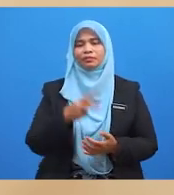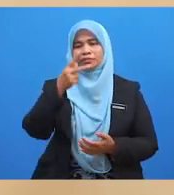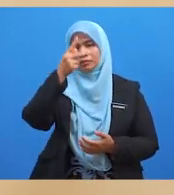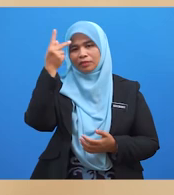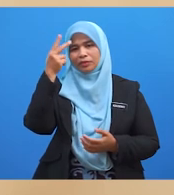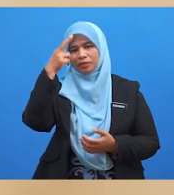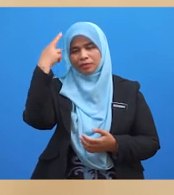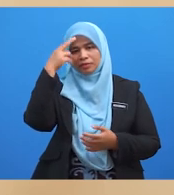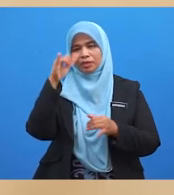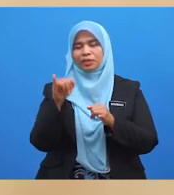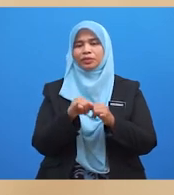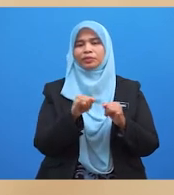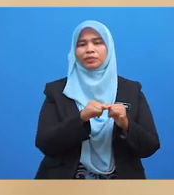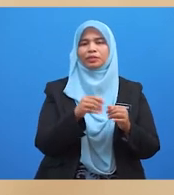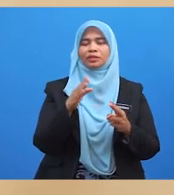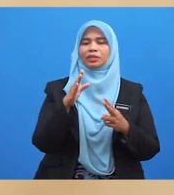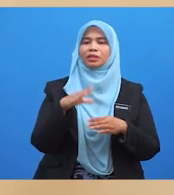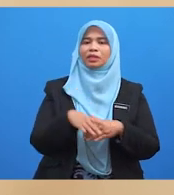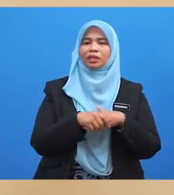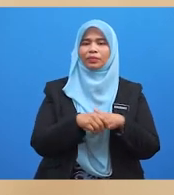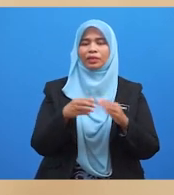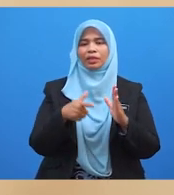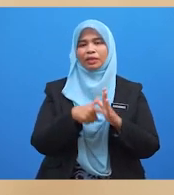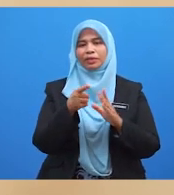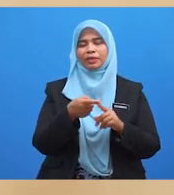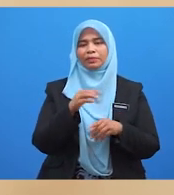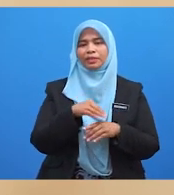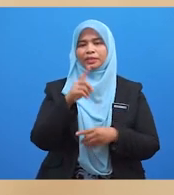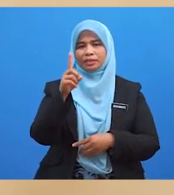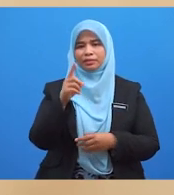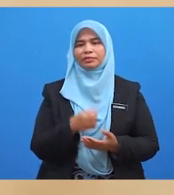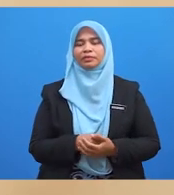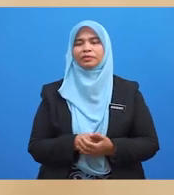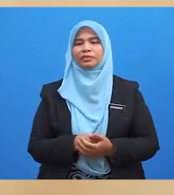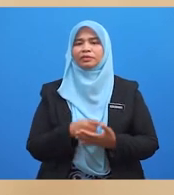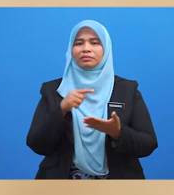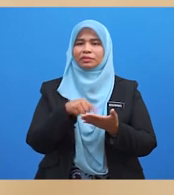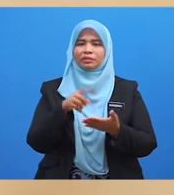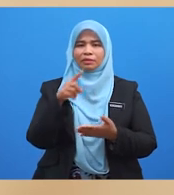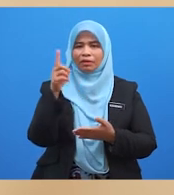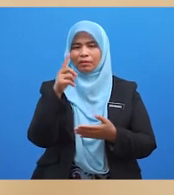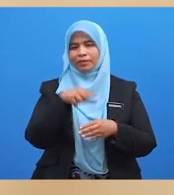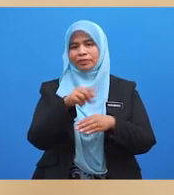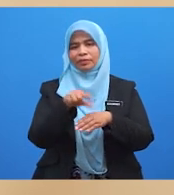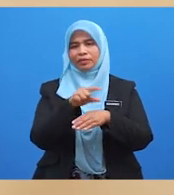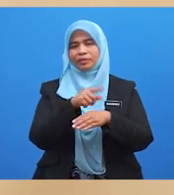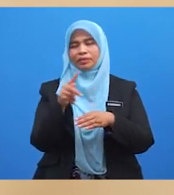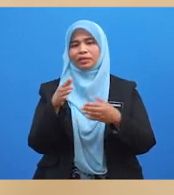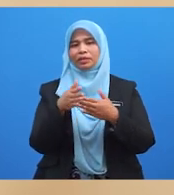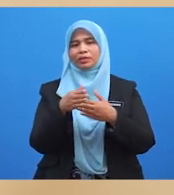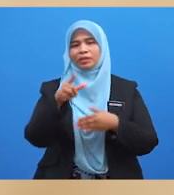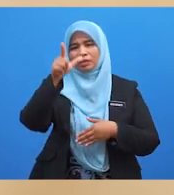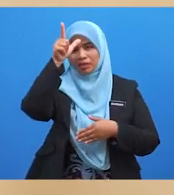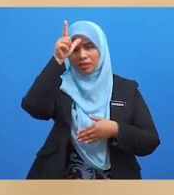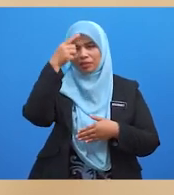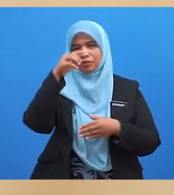satu. Hujah ini selalu digunakan oleh lelaki untuk membolehkan mereka berkahwin lebih daripada satu.